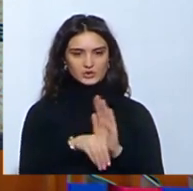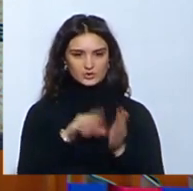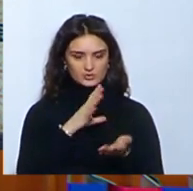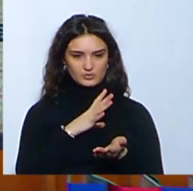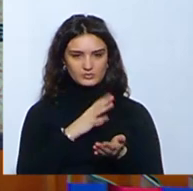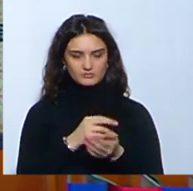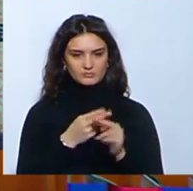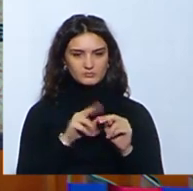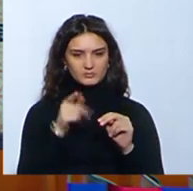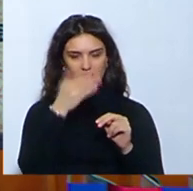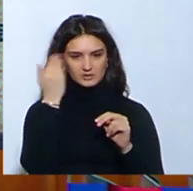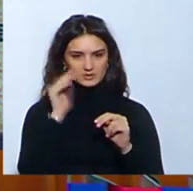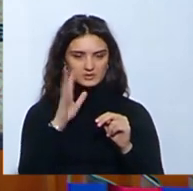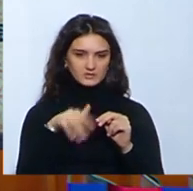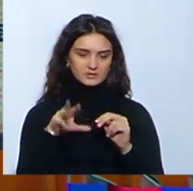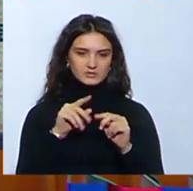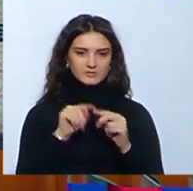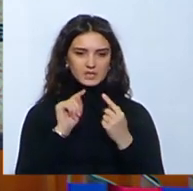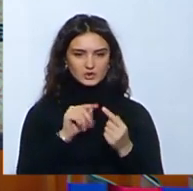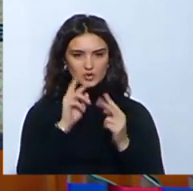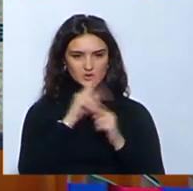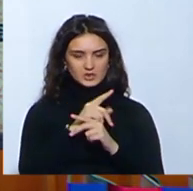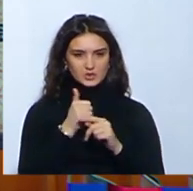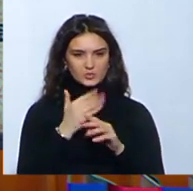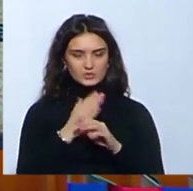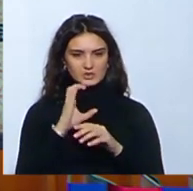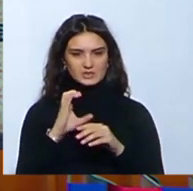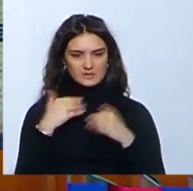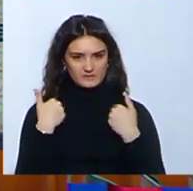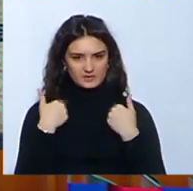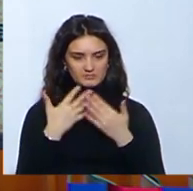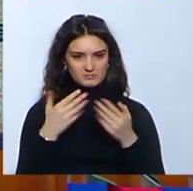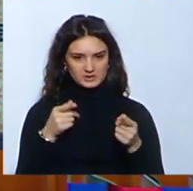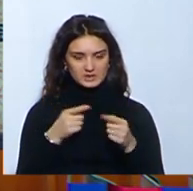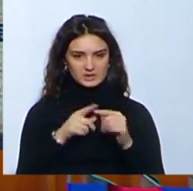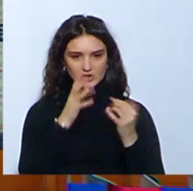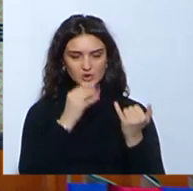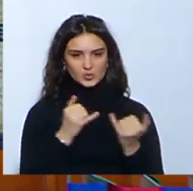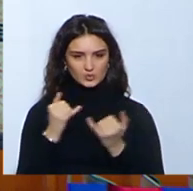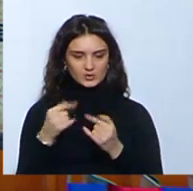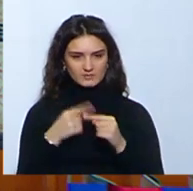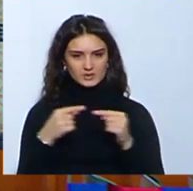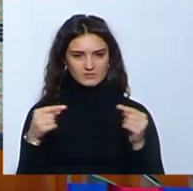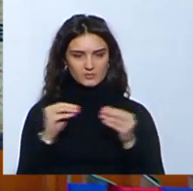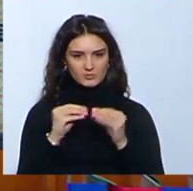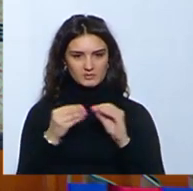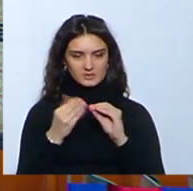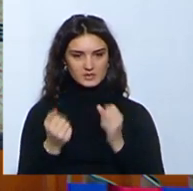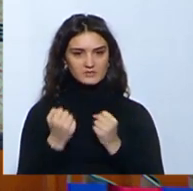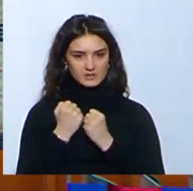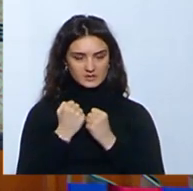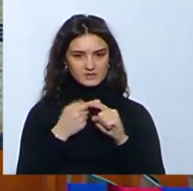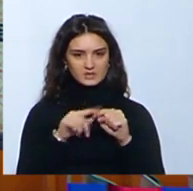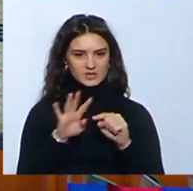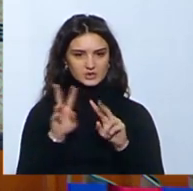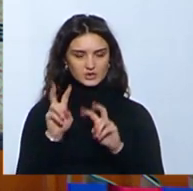სახით. არ დაგავიწყდეთ ისეთი ანტიოქსიდანტი, როგორიც არის C ვიტამინი, რომელიც სეზონურად სხვადასხვა პრობლემისაგან გვიცავს. ეს